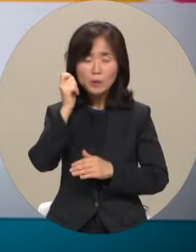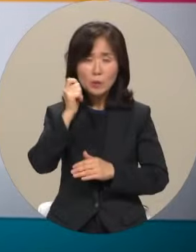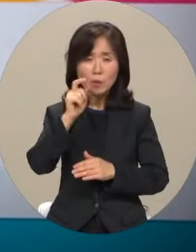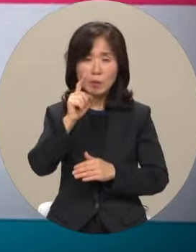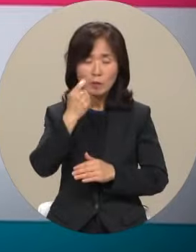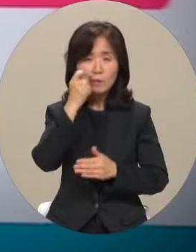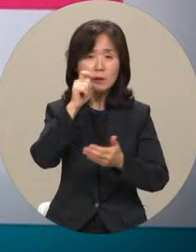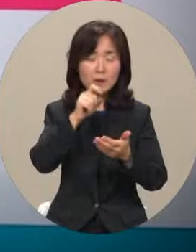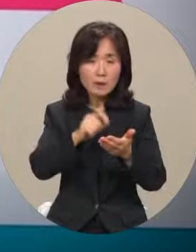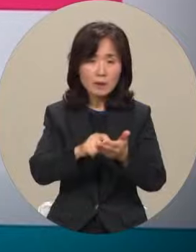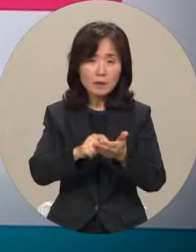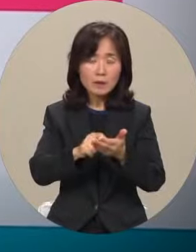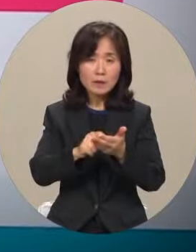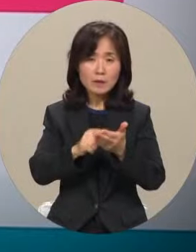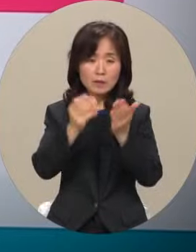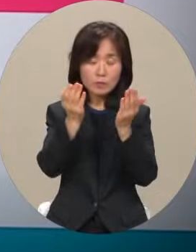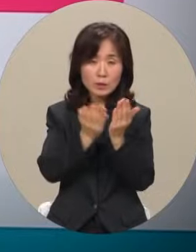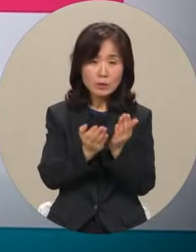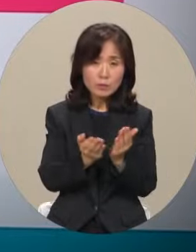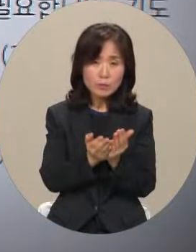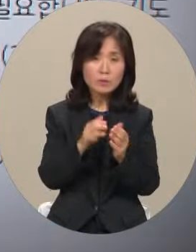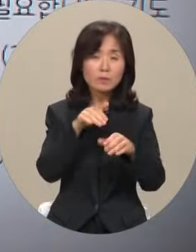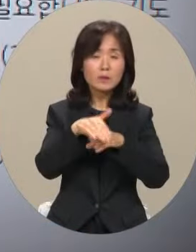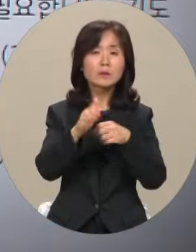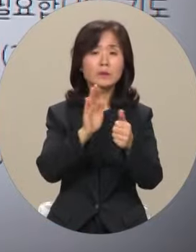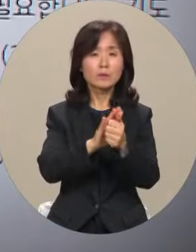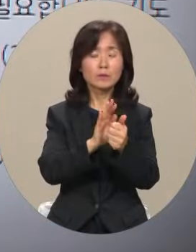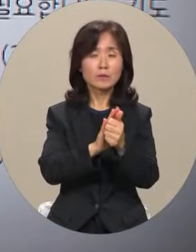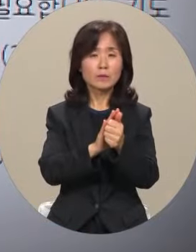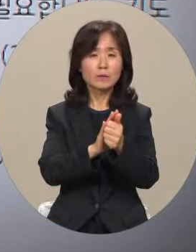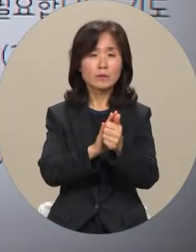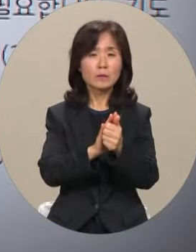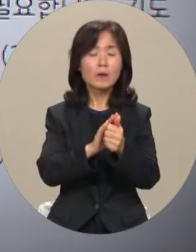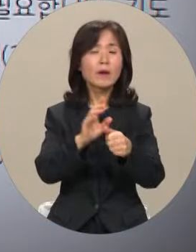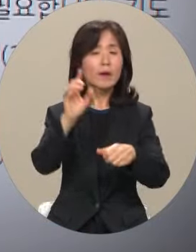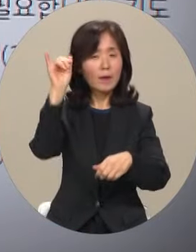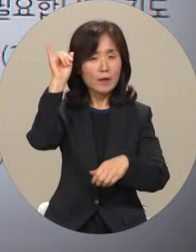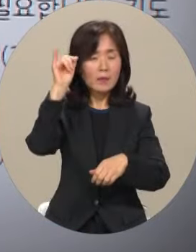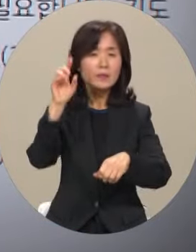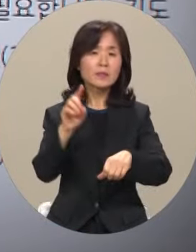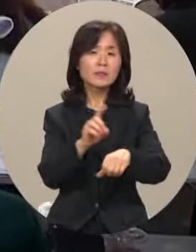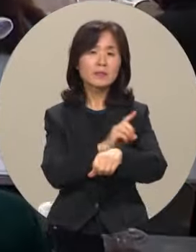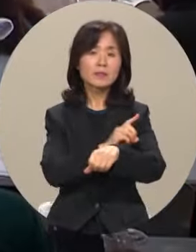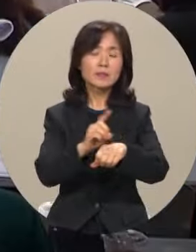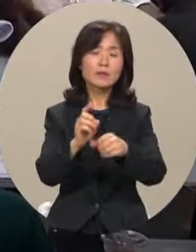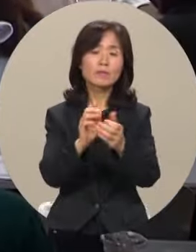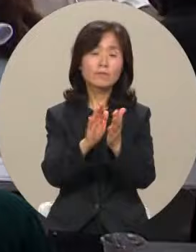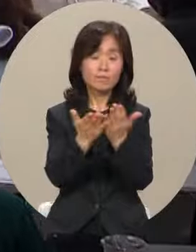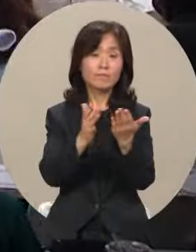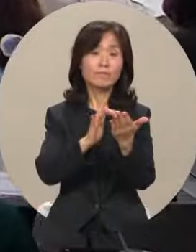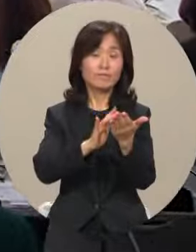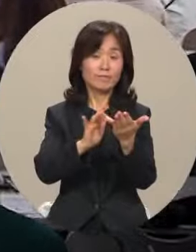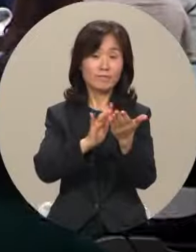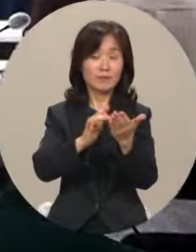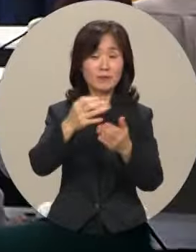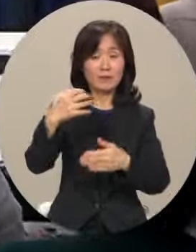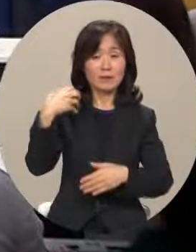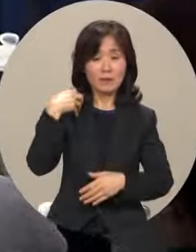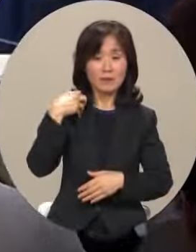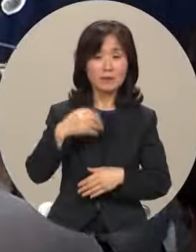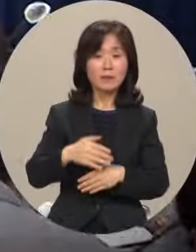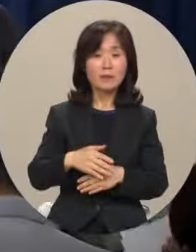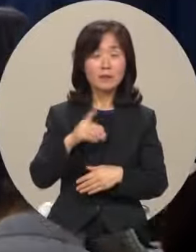수준에 따라 맞춤형 지원을 하는게 AI 디지털 교과서의 주요 기능입니다 교육부는 이런 AI 디지털